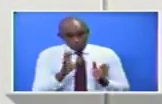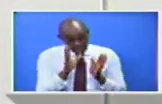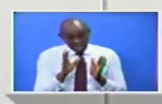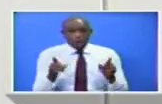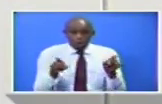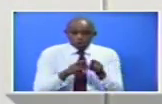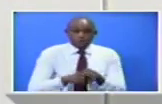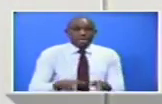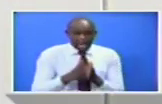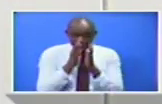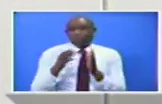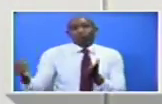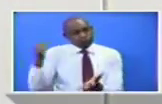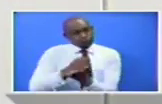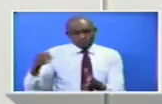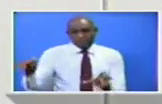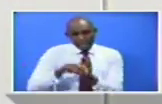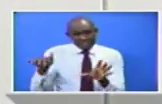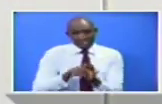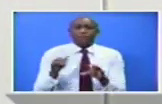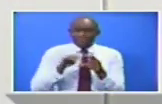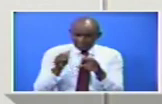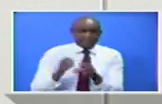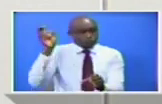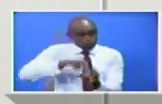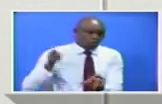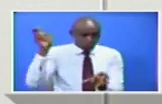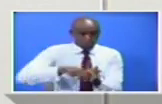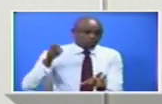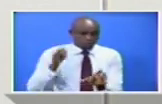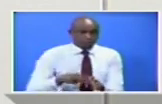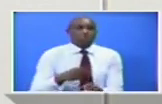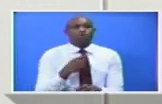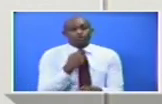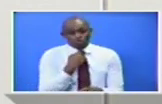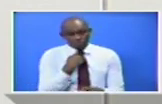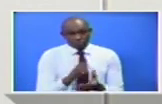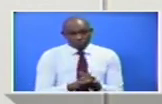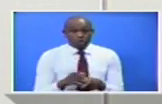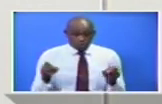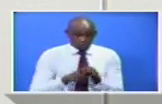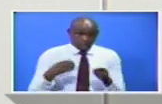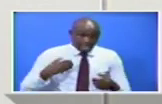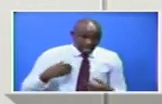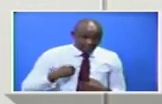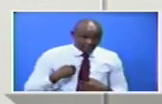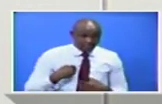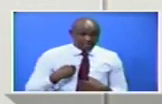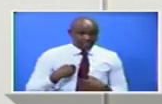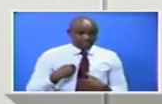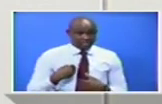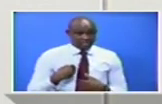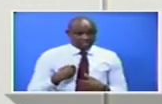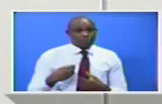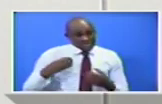tunasaidia ku recruitment watu wajiunge na vyama vya wafanyikazi. Na pia unaona kuna yale mambo ambayo